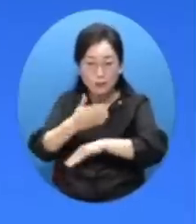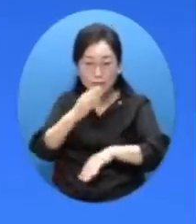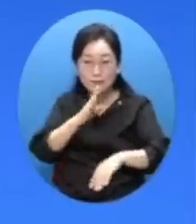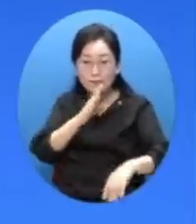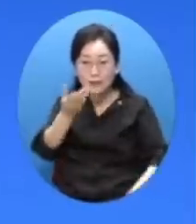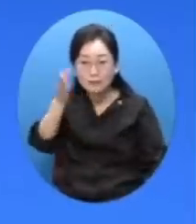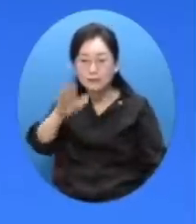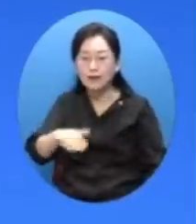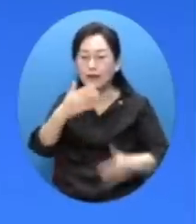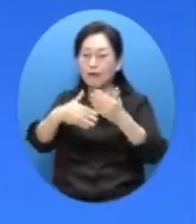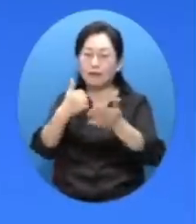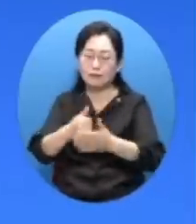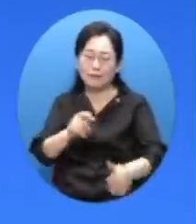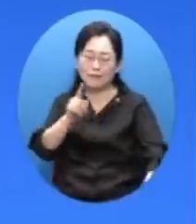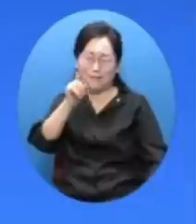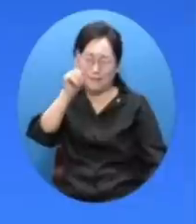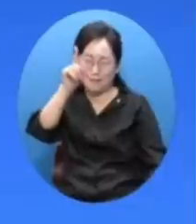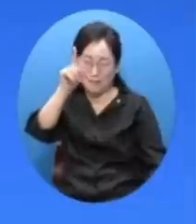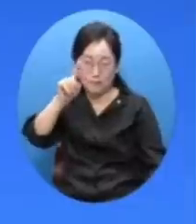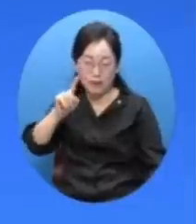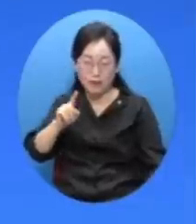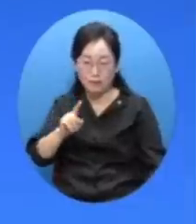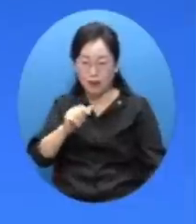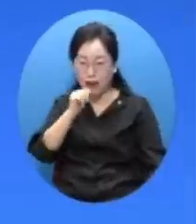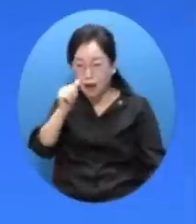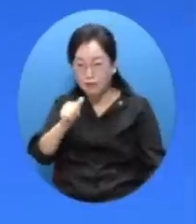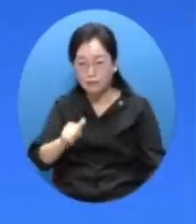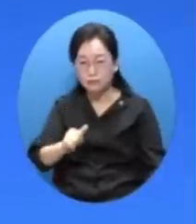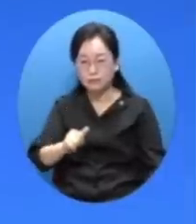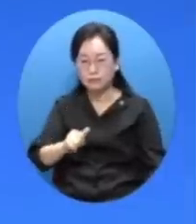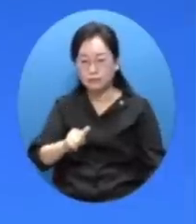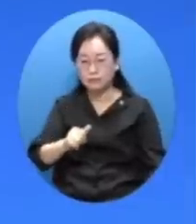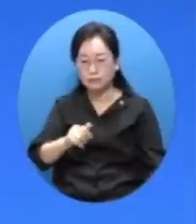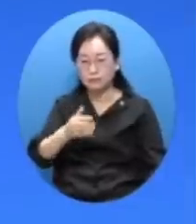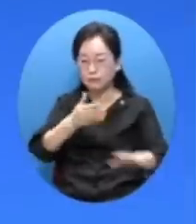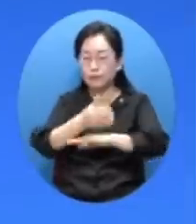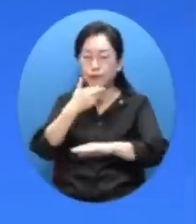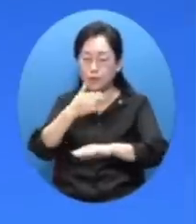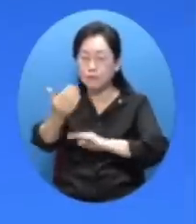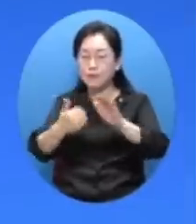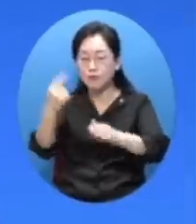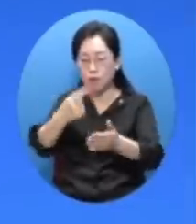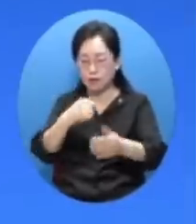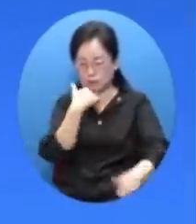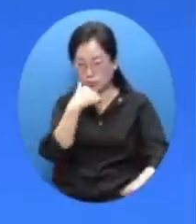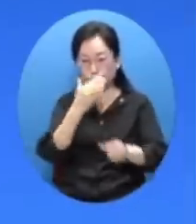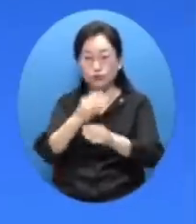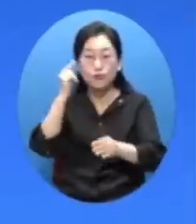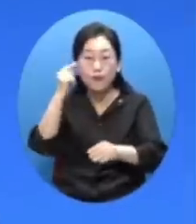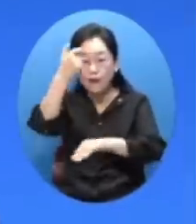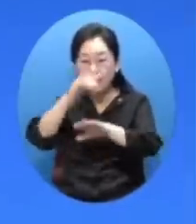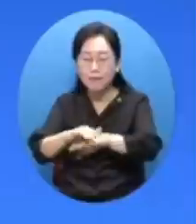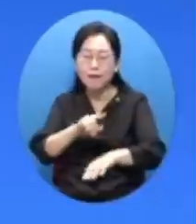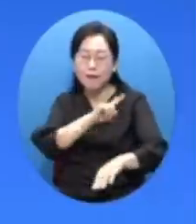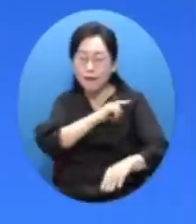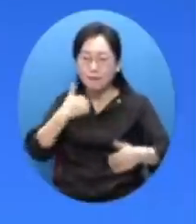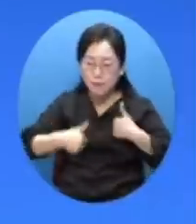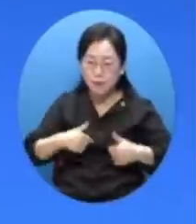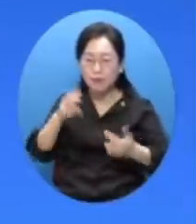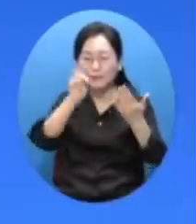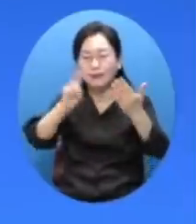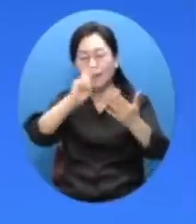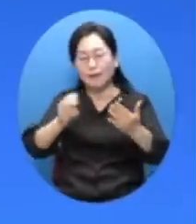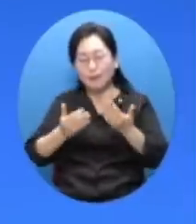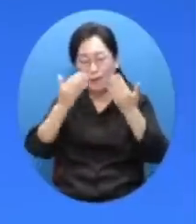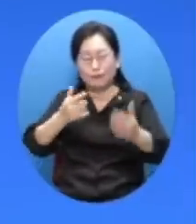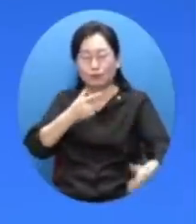우리 하나님은 단 한 번도 예배 시간에 늦은 적이 없이 미리와 기다리고 계신 것입니다. 예배를 가장 기뻐하시기 때문에, 여러분의 찬양을 가장 기뻐하시기